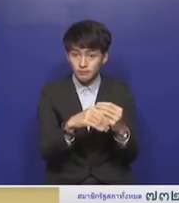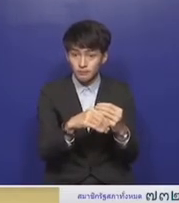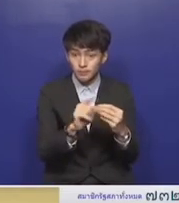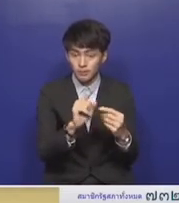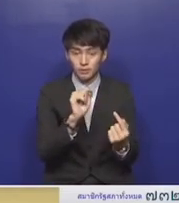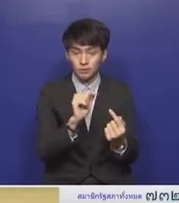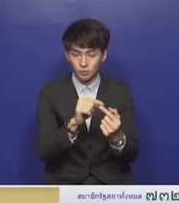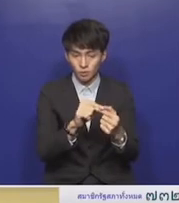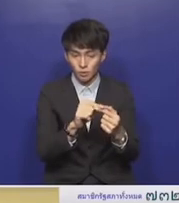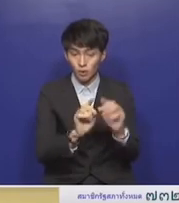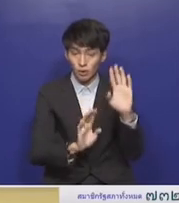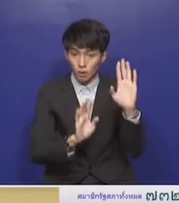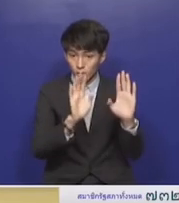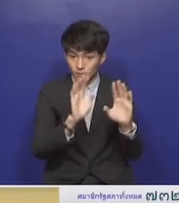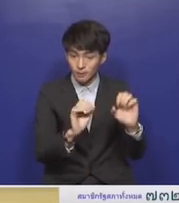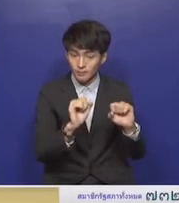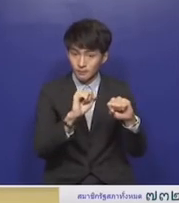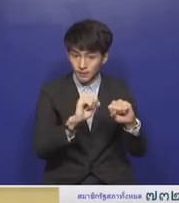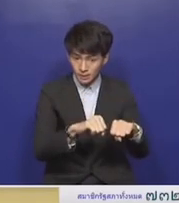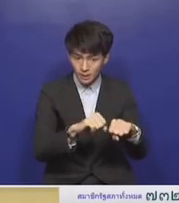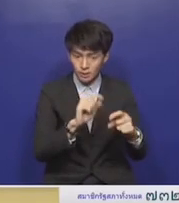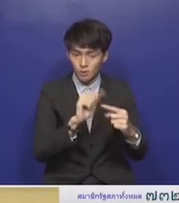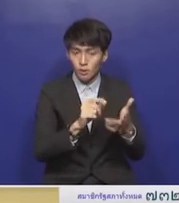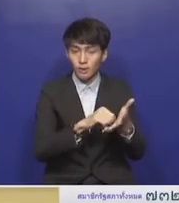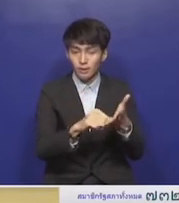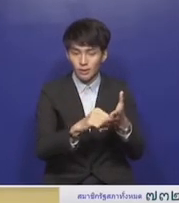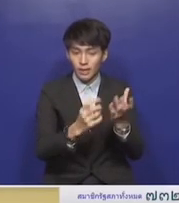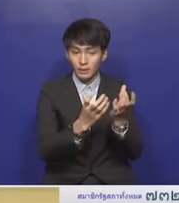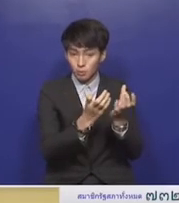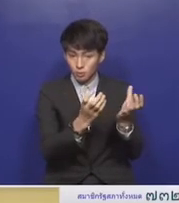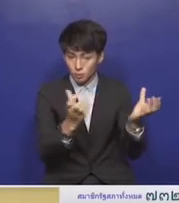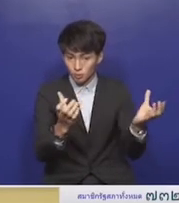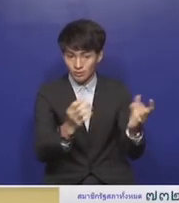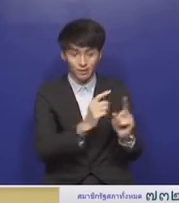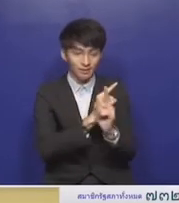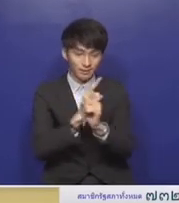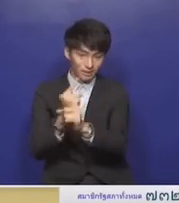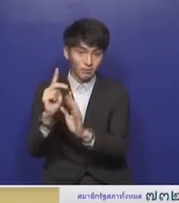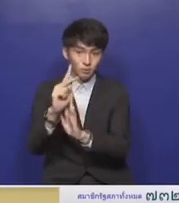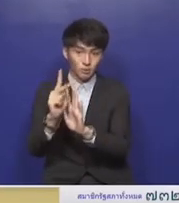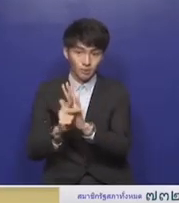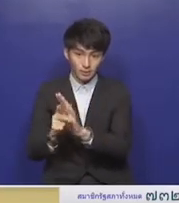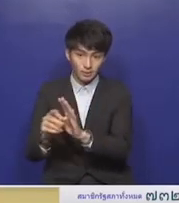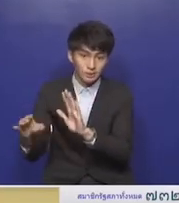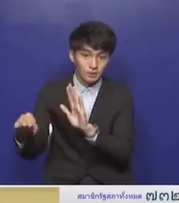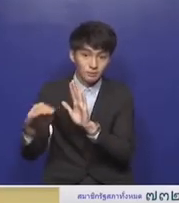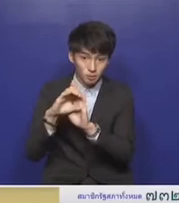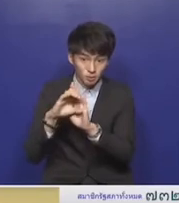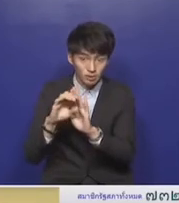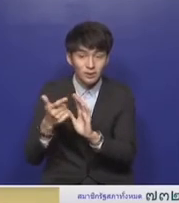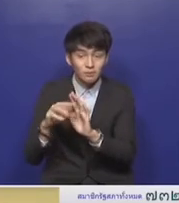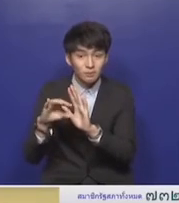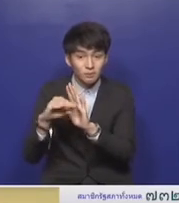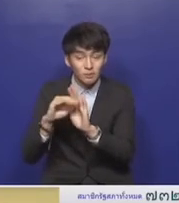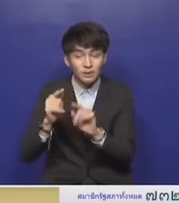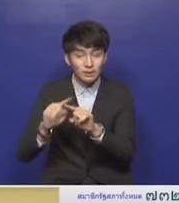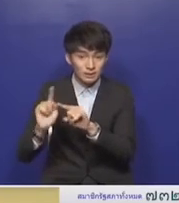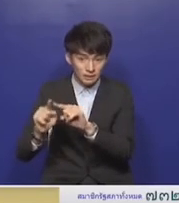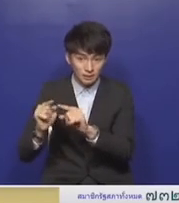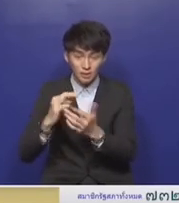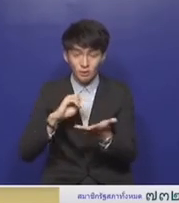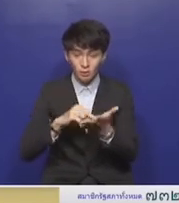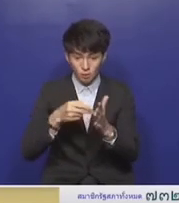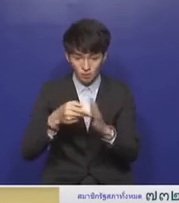การออกเสียงประชามติเพื่อแก้ไขรัฐธรรมนูญตามที่กฎหมายกำหนดนะครับก็เป้าหมายก็ยังอยู่ที่เดิมก็คืออยู่เพื่อประโยชน์แห่ง